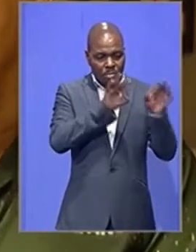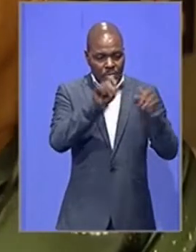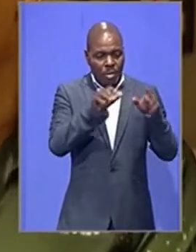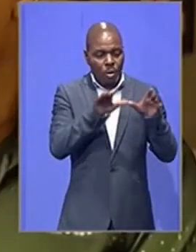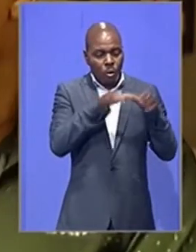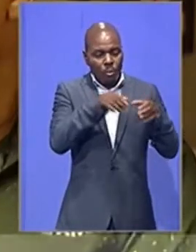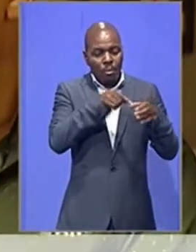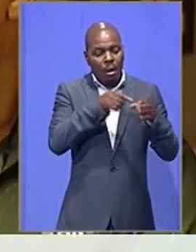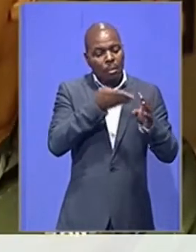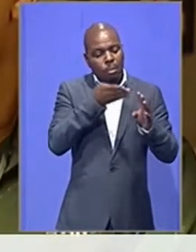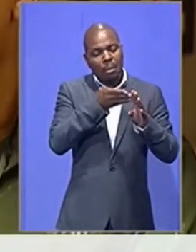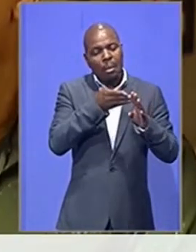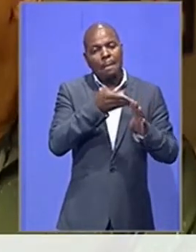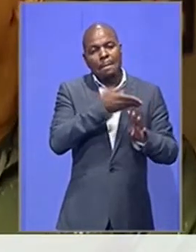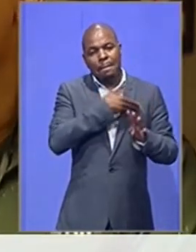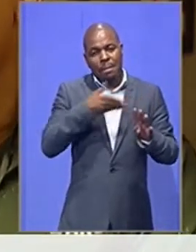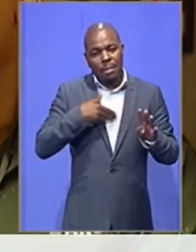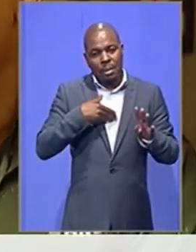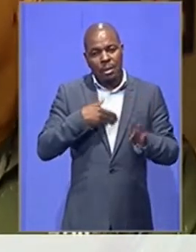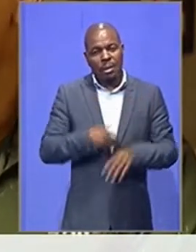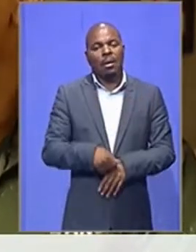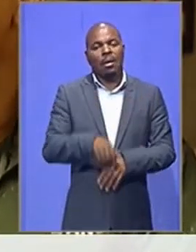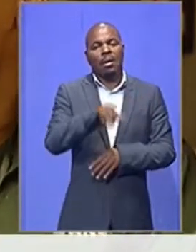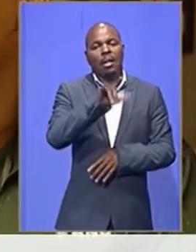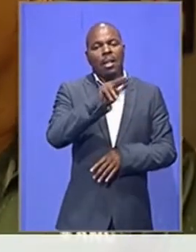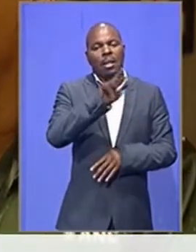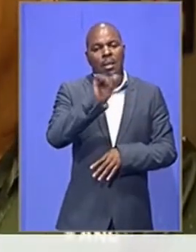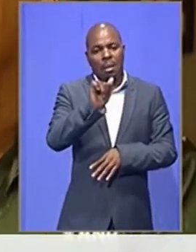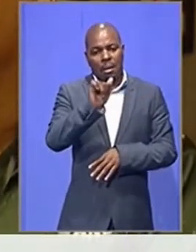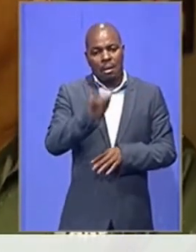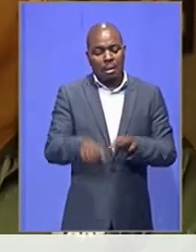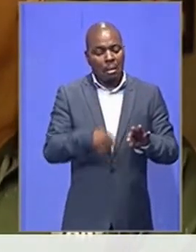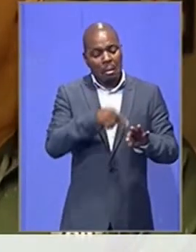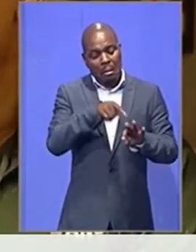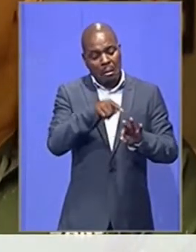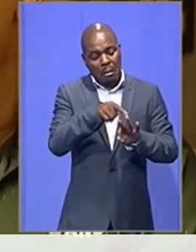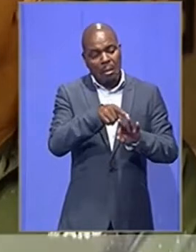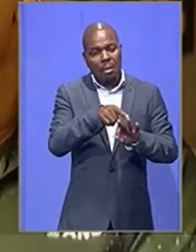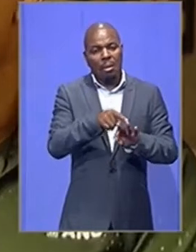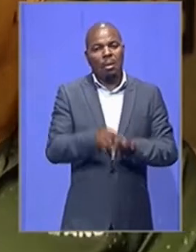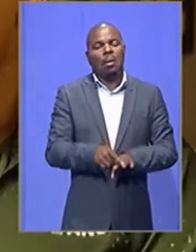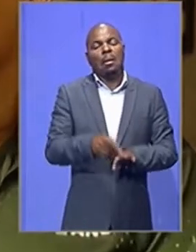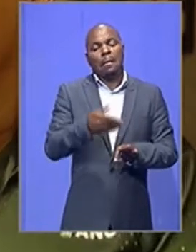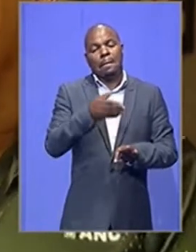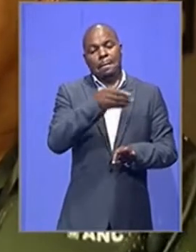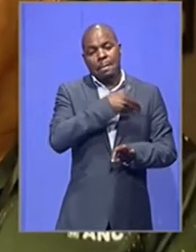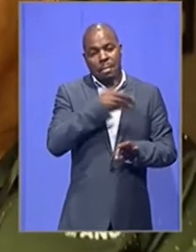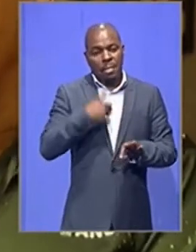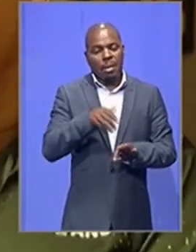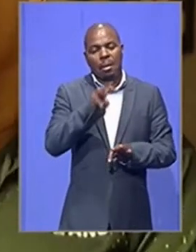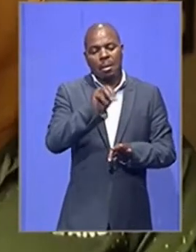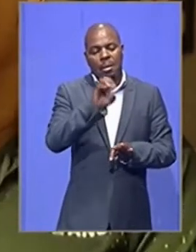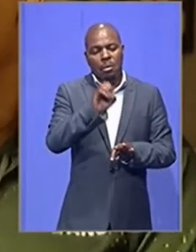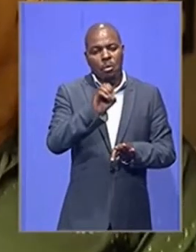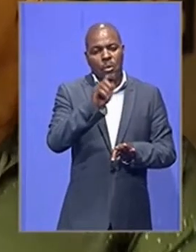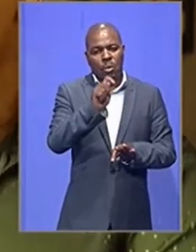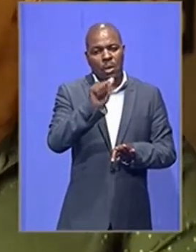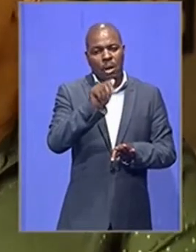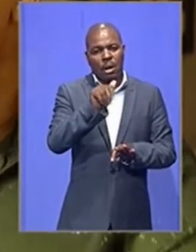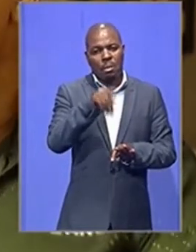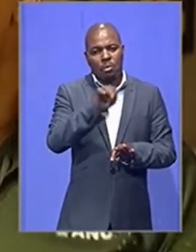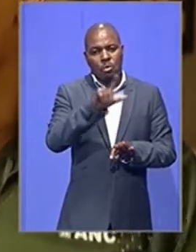pele ke mme Lena Miga, ena mogare ga one le mme Motlalipule Gosho, ena le Rre Sello Lehare.